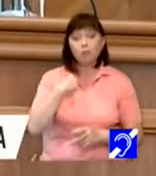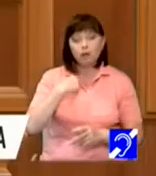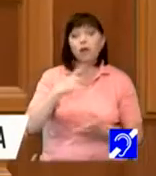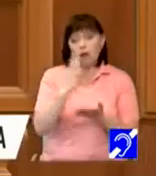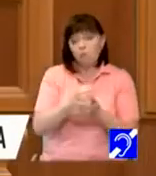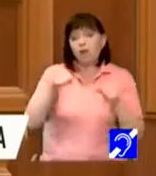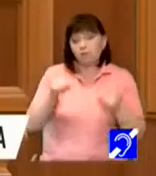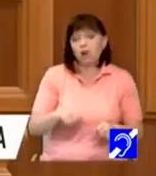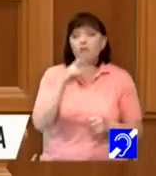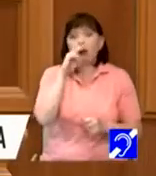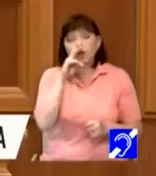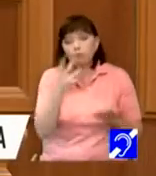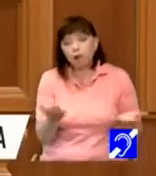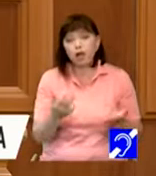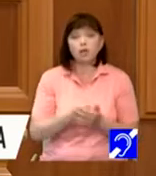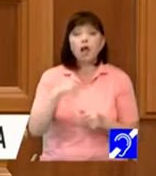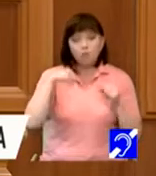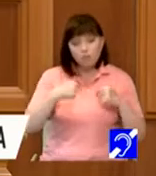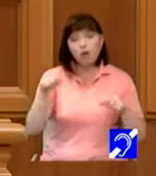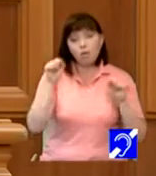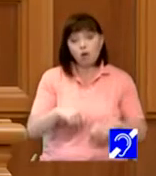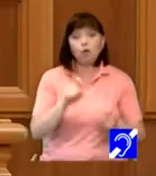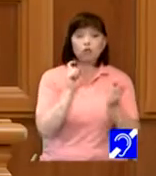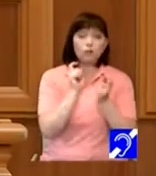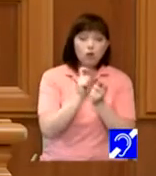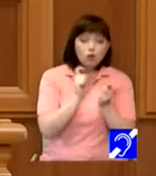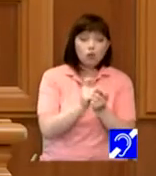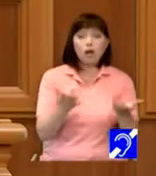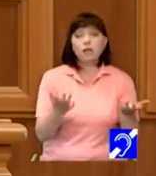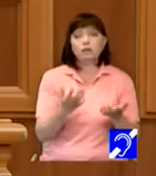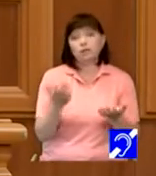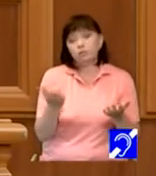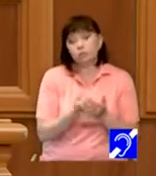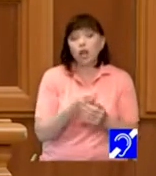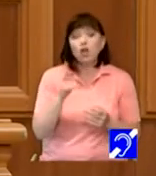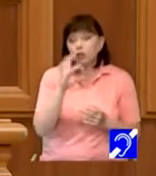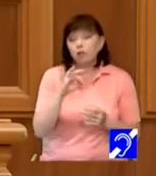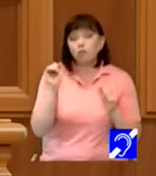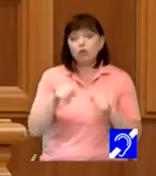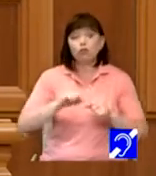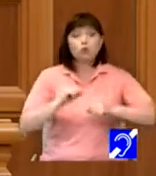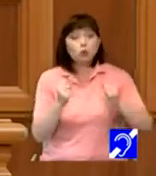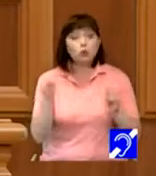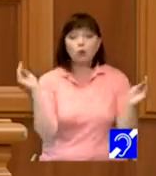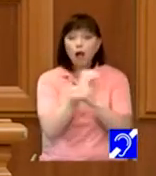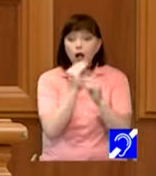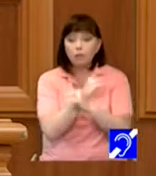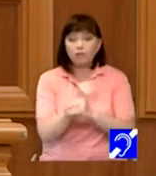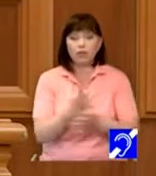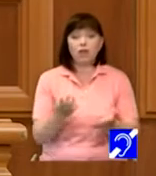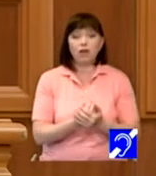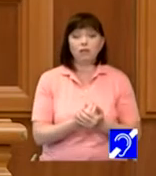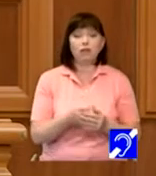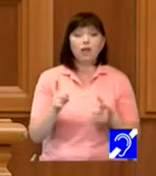divergențe. Putem, de pildă, să ne certăm cine are cel mai bun vin. Sau dacă zdop